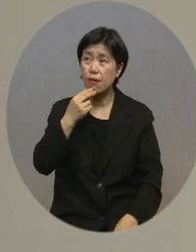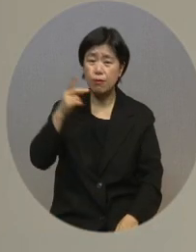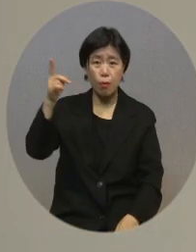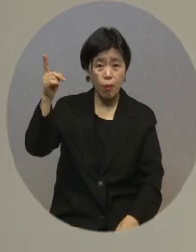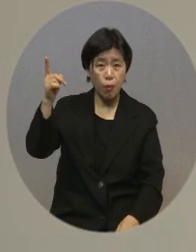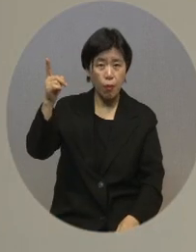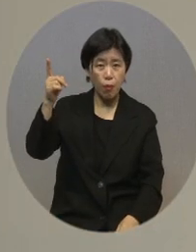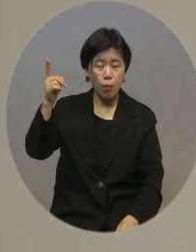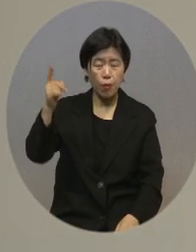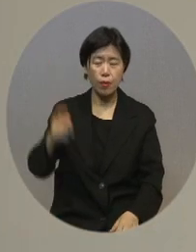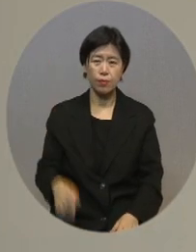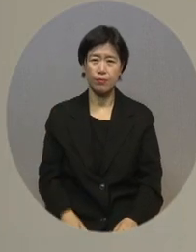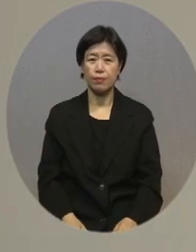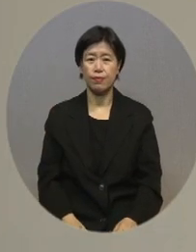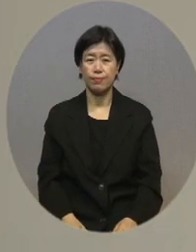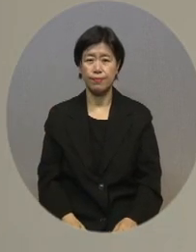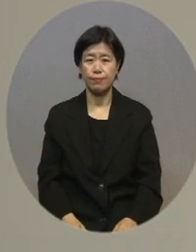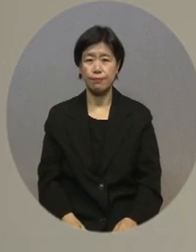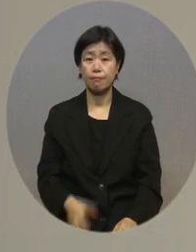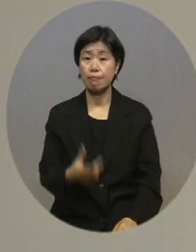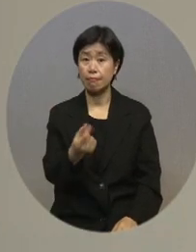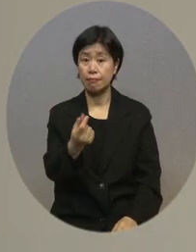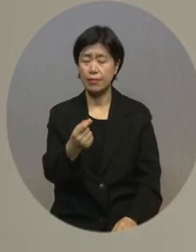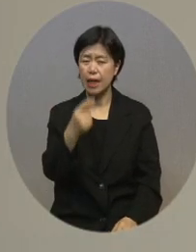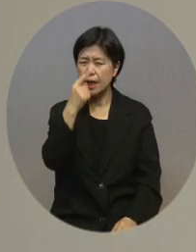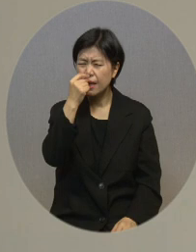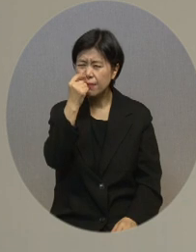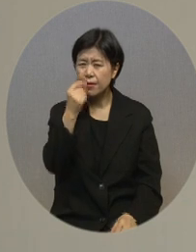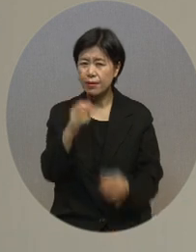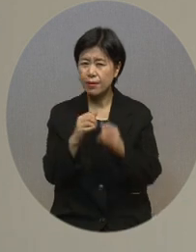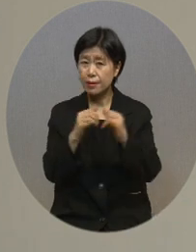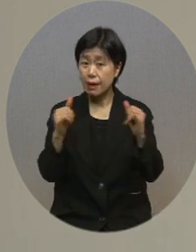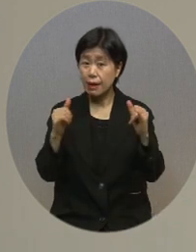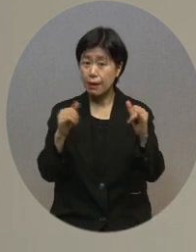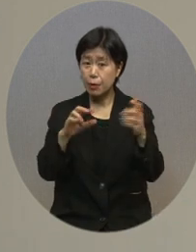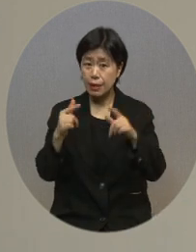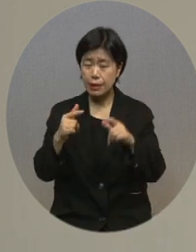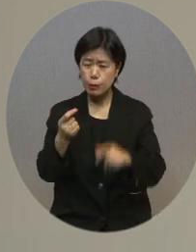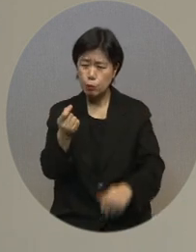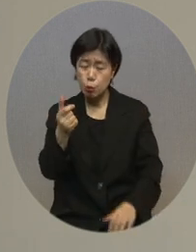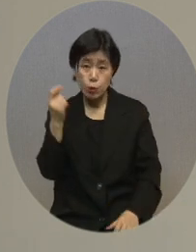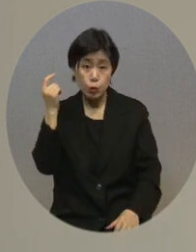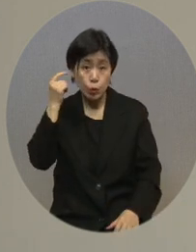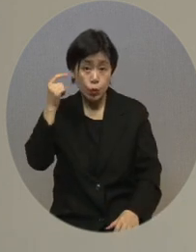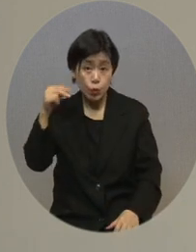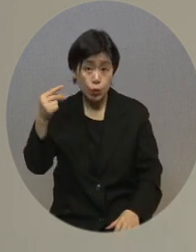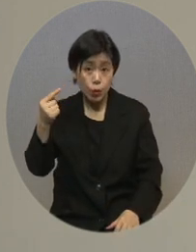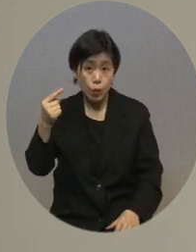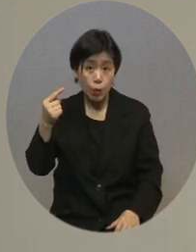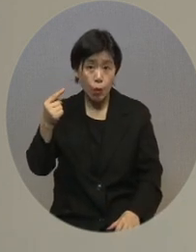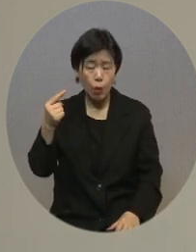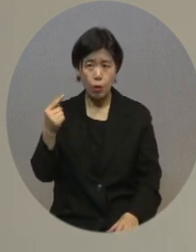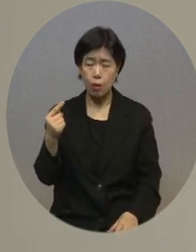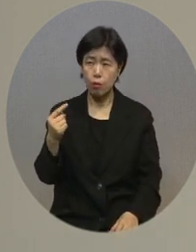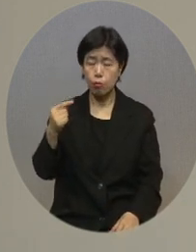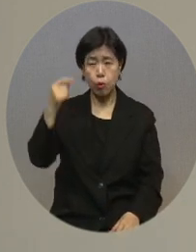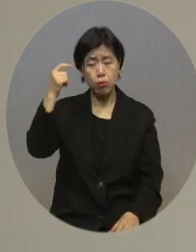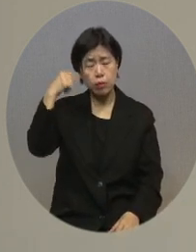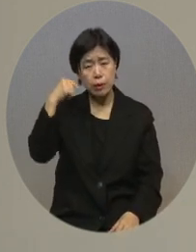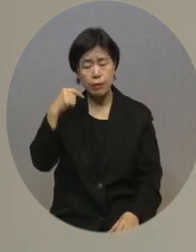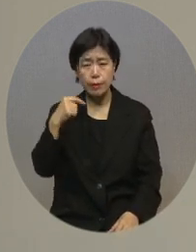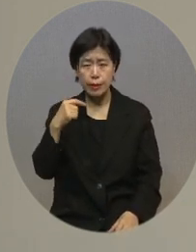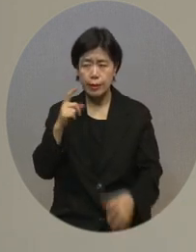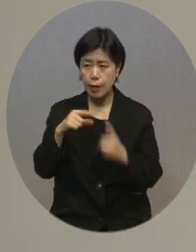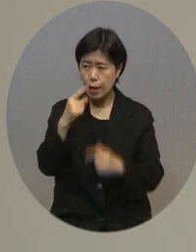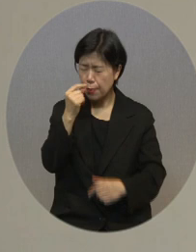분들은 아주 작은 그런 그 외부 소음에도 반응을 하십니다. 또 어떤 분들은 뭐 전혀 못 느낀다는 분도 있거든요.